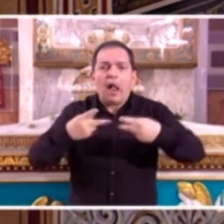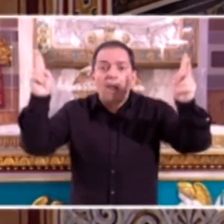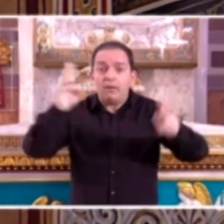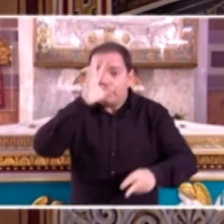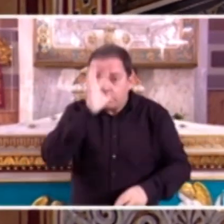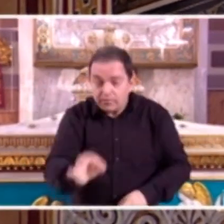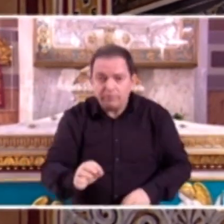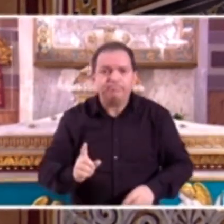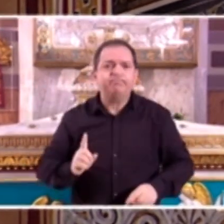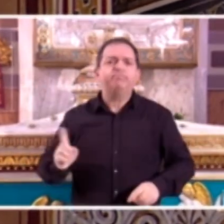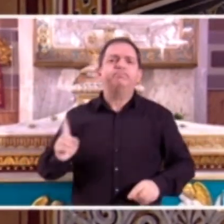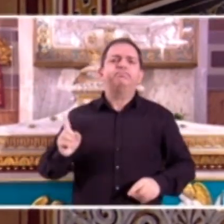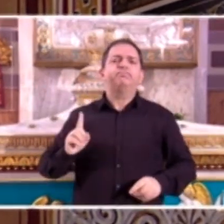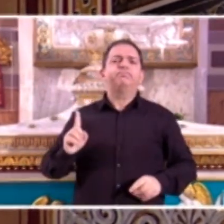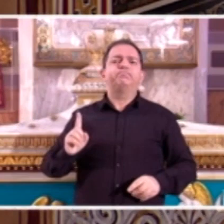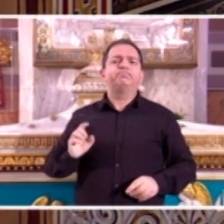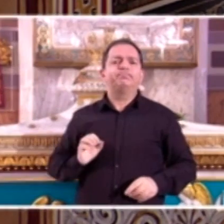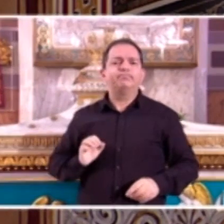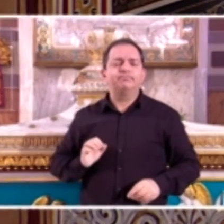όμως αδιανόητο,